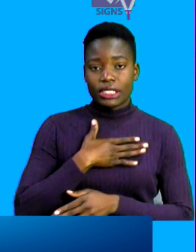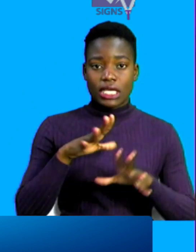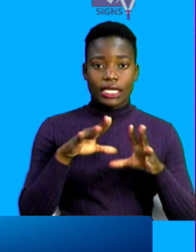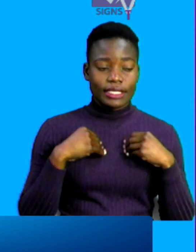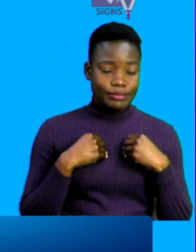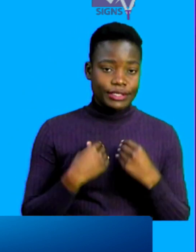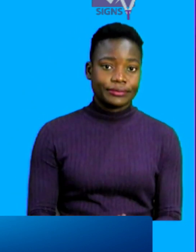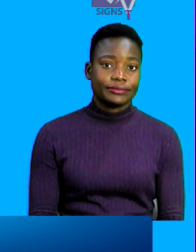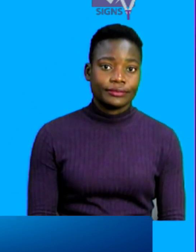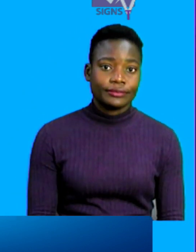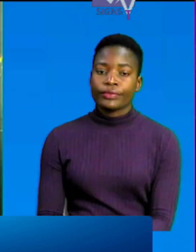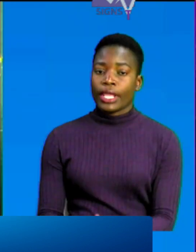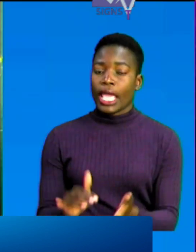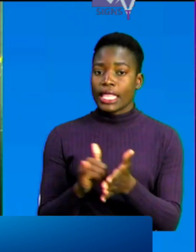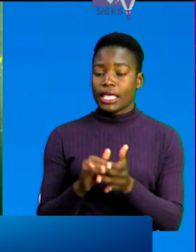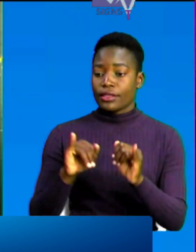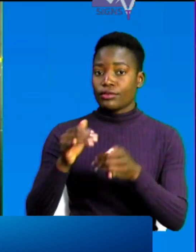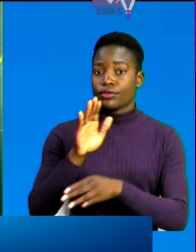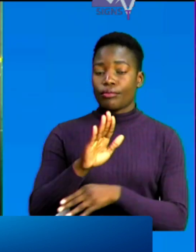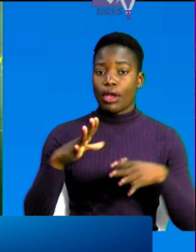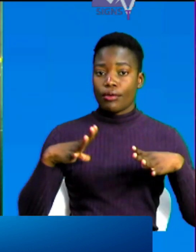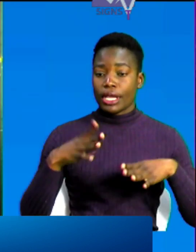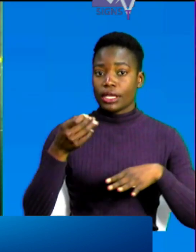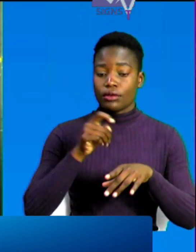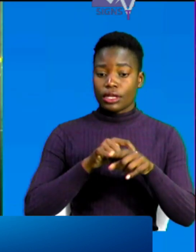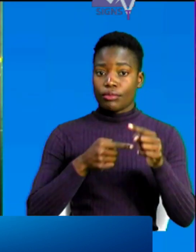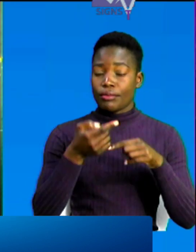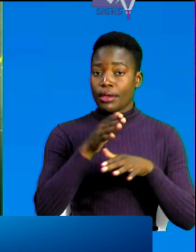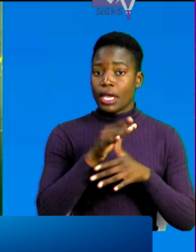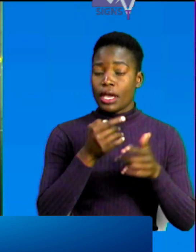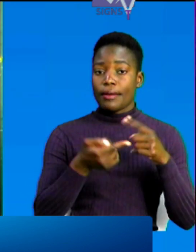That's your news. We're going to take a break. When we come back, we're coming back with the stories.